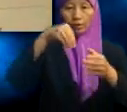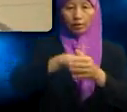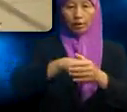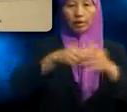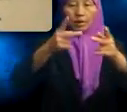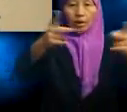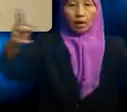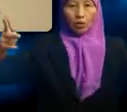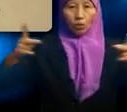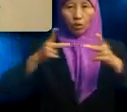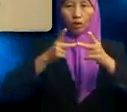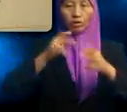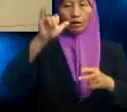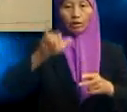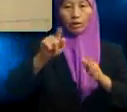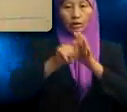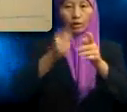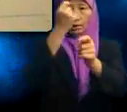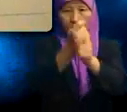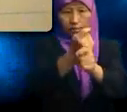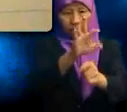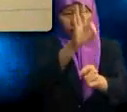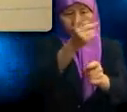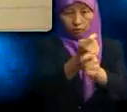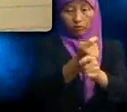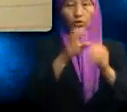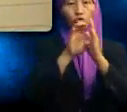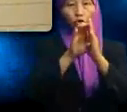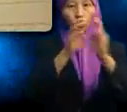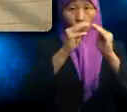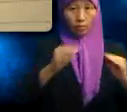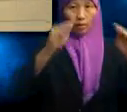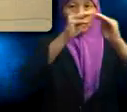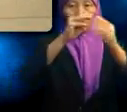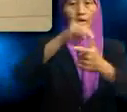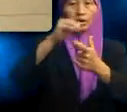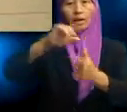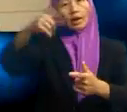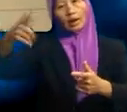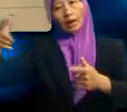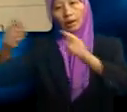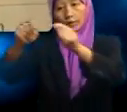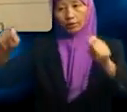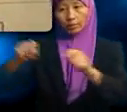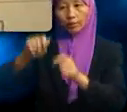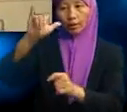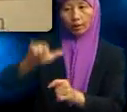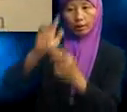dilakukan dalam kawasan yang ditentukan seperti masjid ataupun lain-lain tempat yang